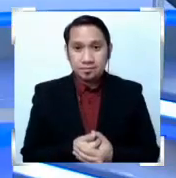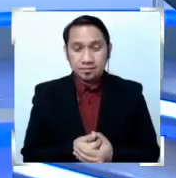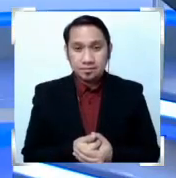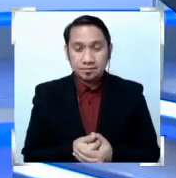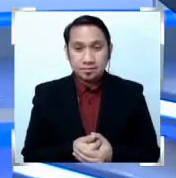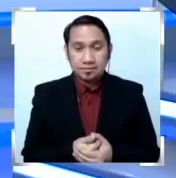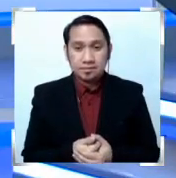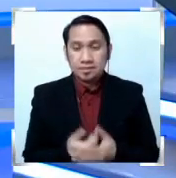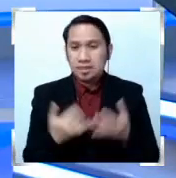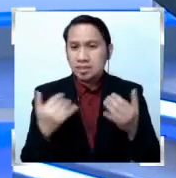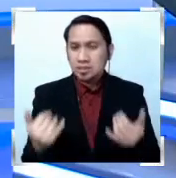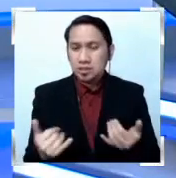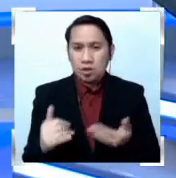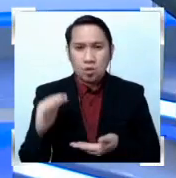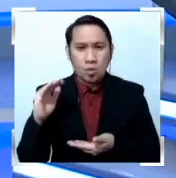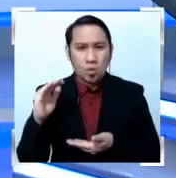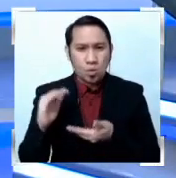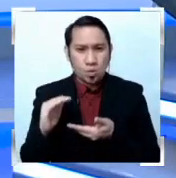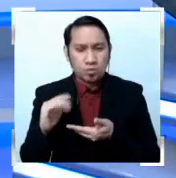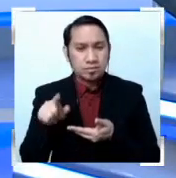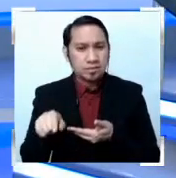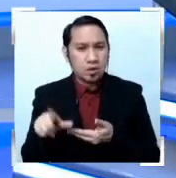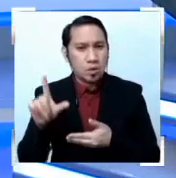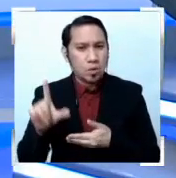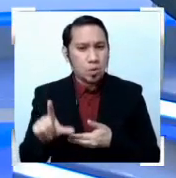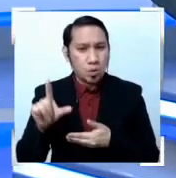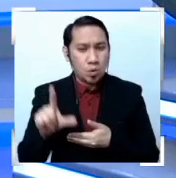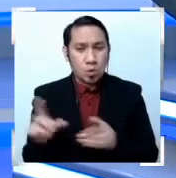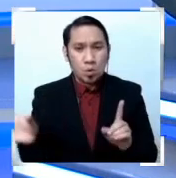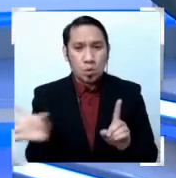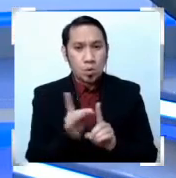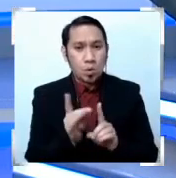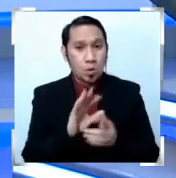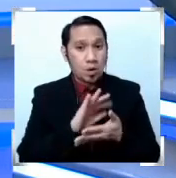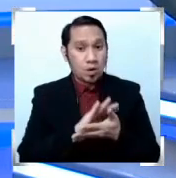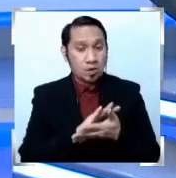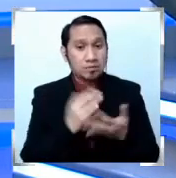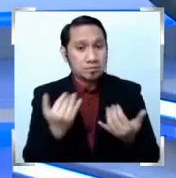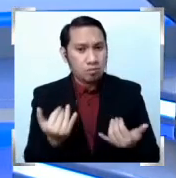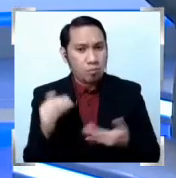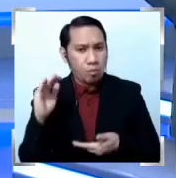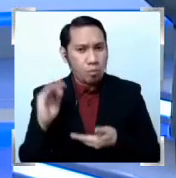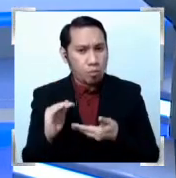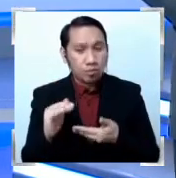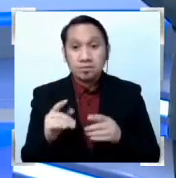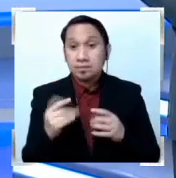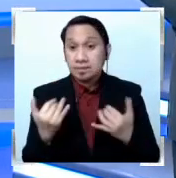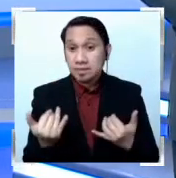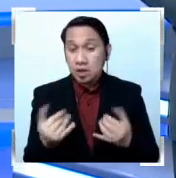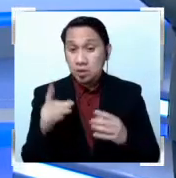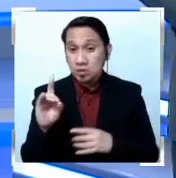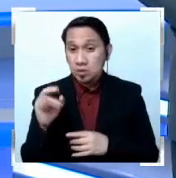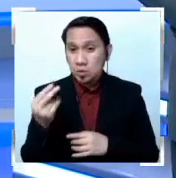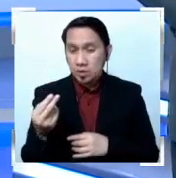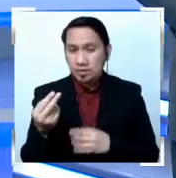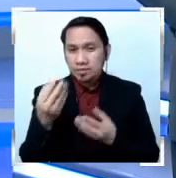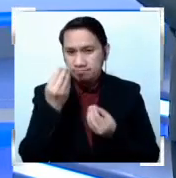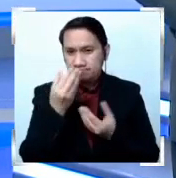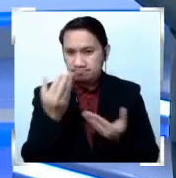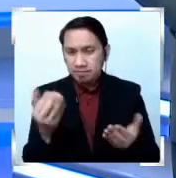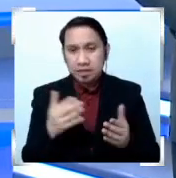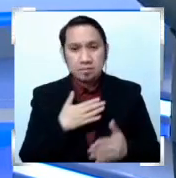Pinakamababa sa loob ng 8 buwan ang naitala ngayong araw na bagong kaso ng COVID. Pero muling paalala ng Health Department, sumunod sa health protocols